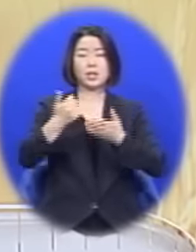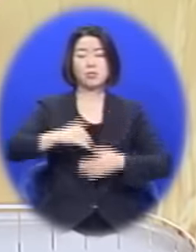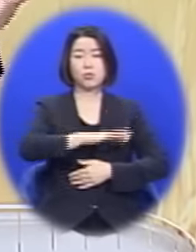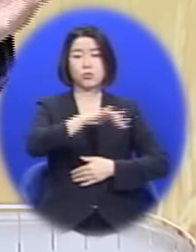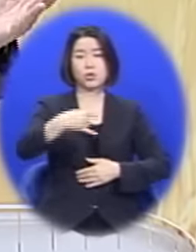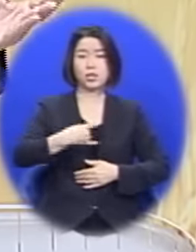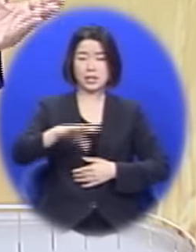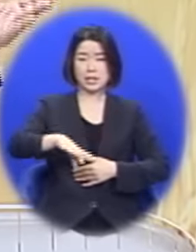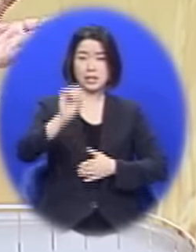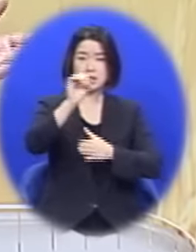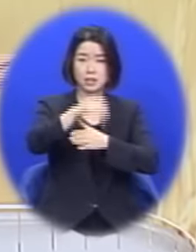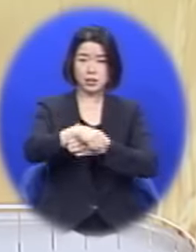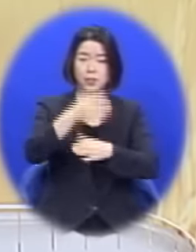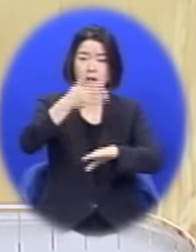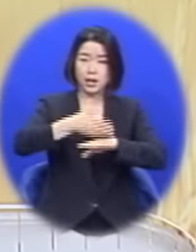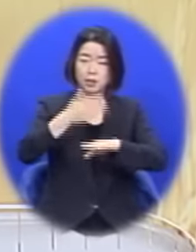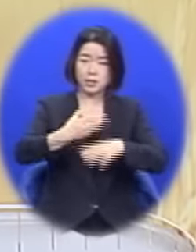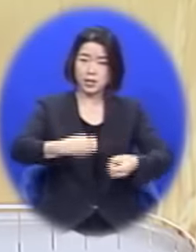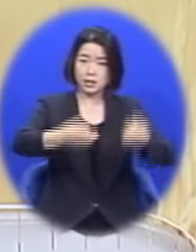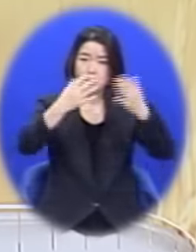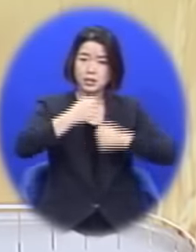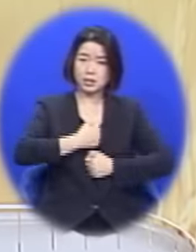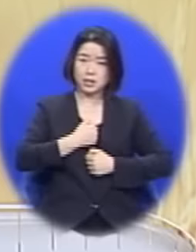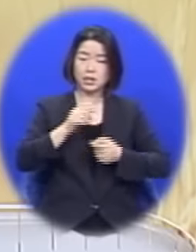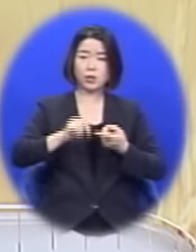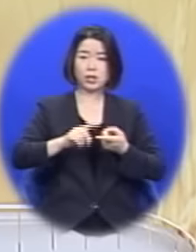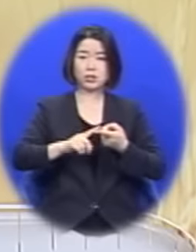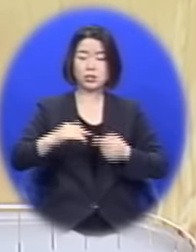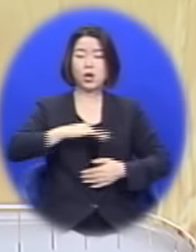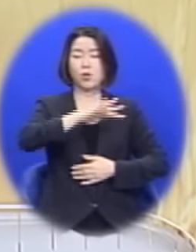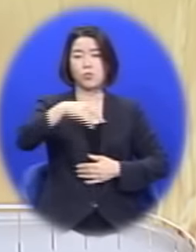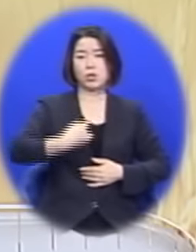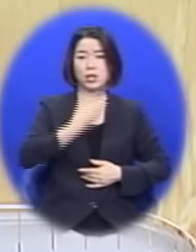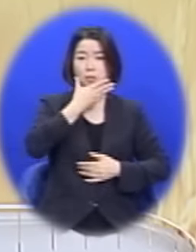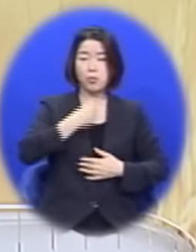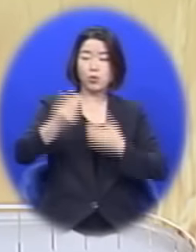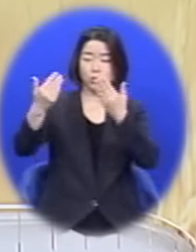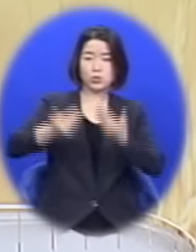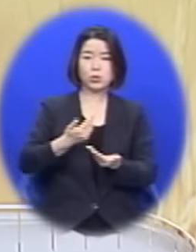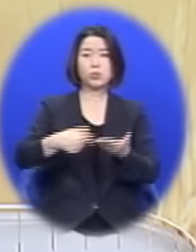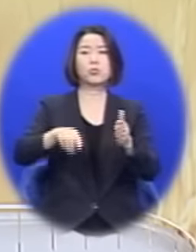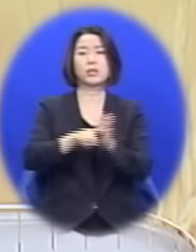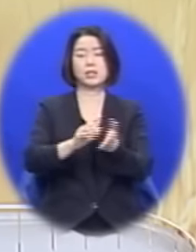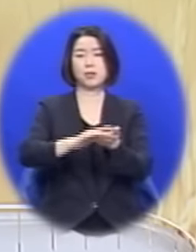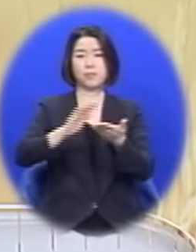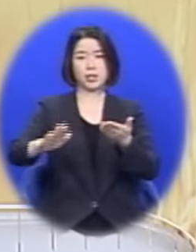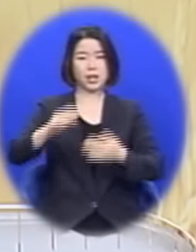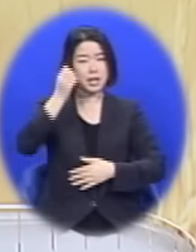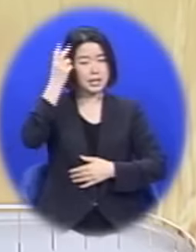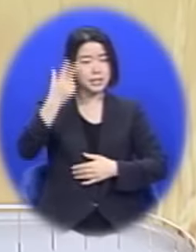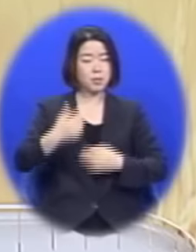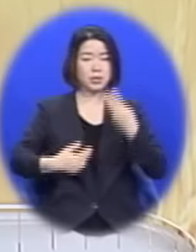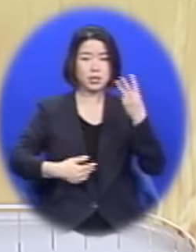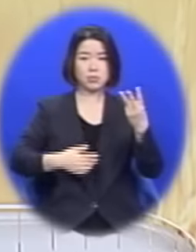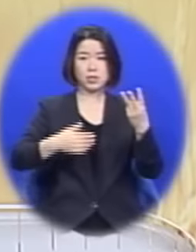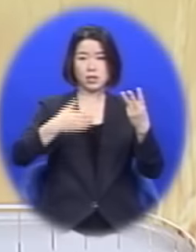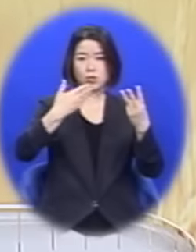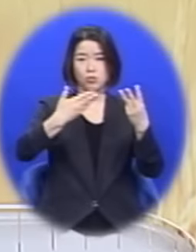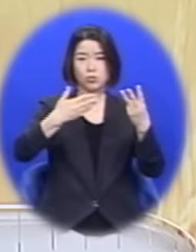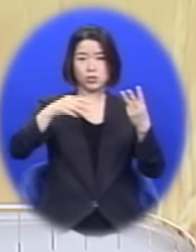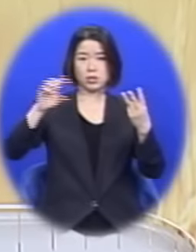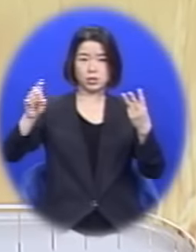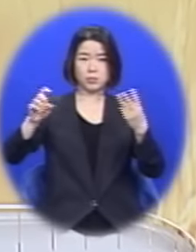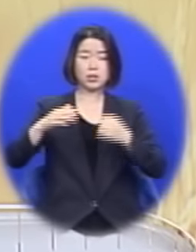열매 감사절을 지키라고 하는 것은 우리에게 복을 주시려고 하심입니다. 잠언 3장 9절 10절에 내